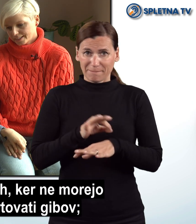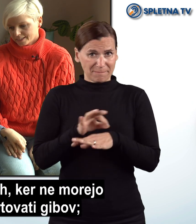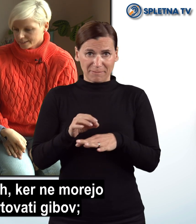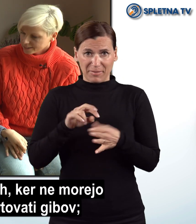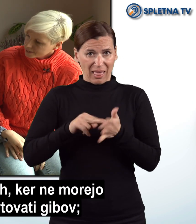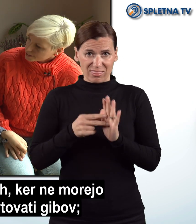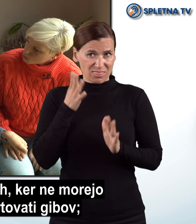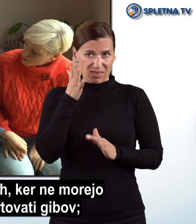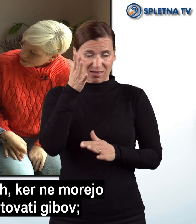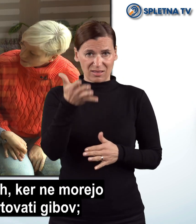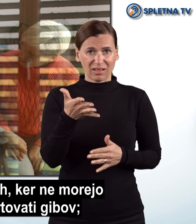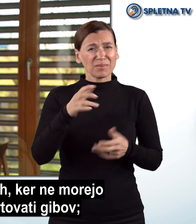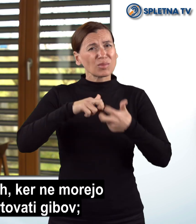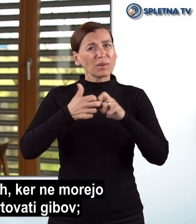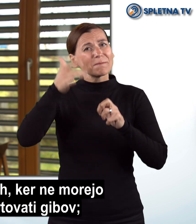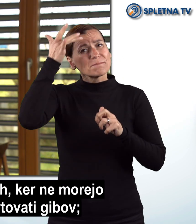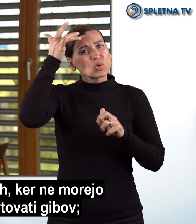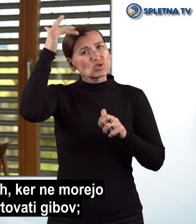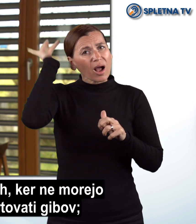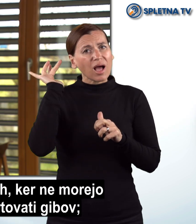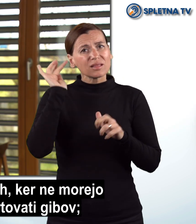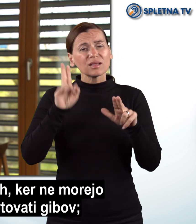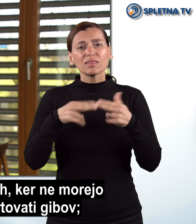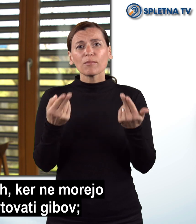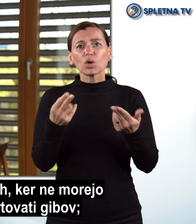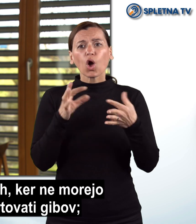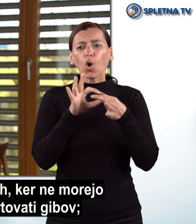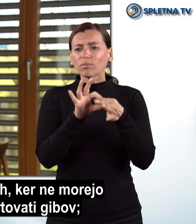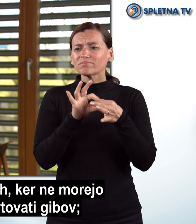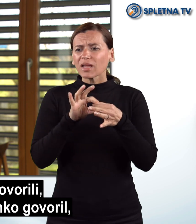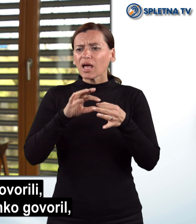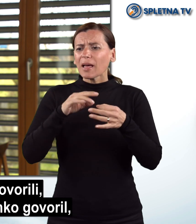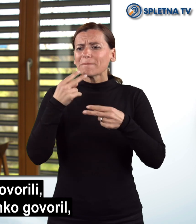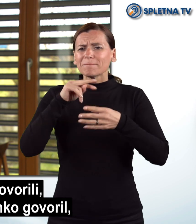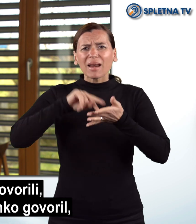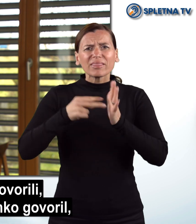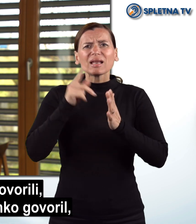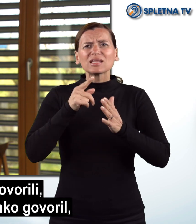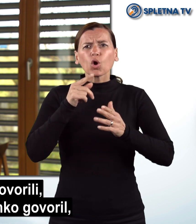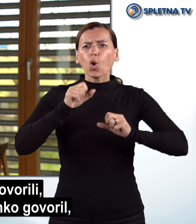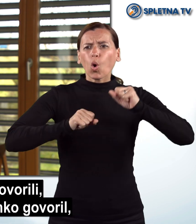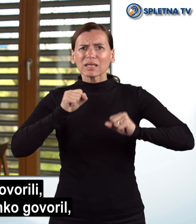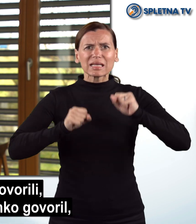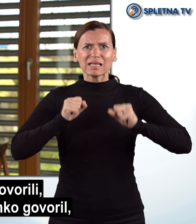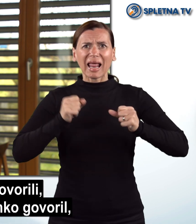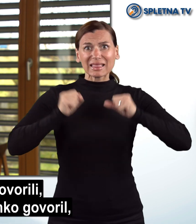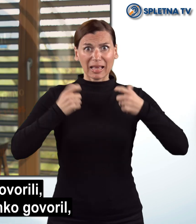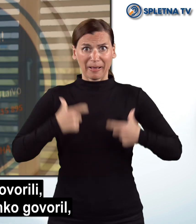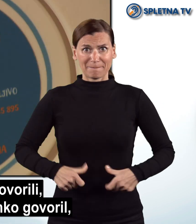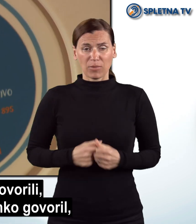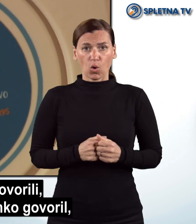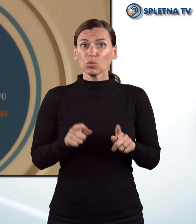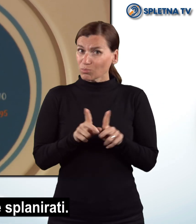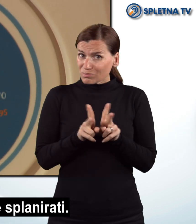Problem je v možganih, ker ne morejo koordinirati in planirati gibov. Enako je z govorili, se pravi, on bi